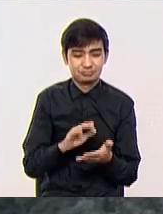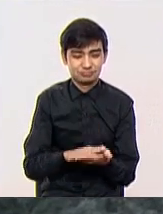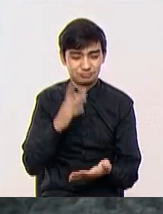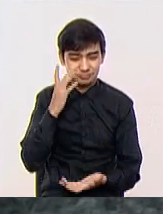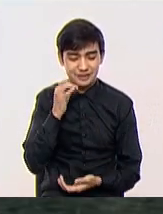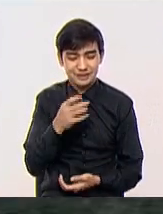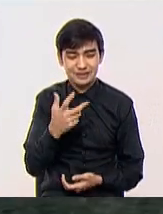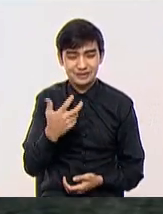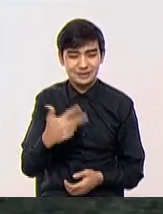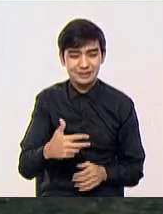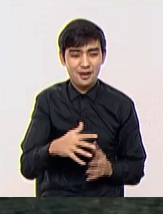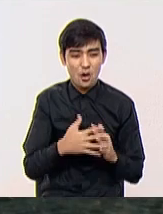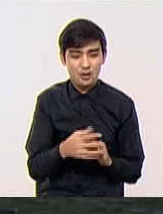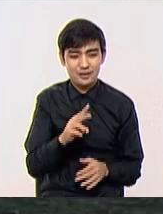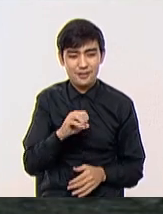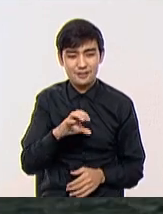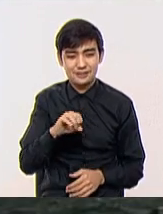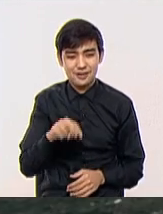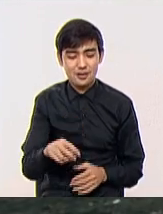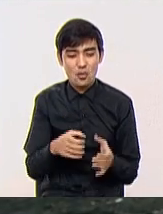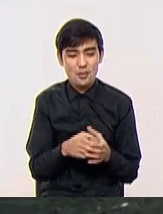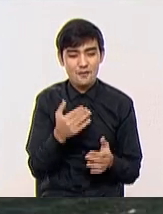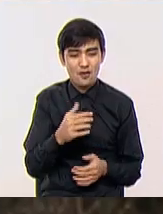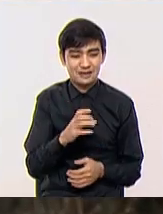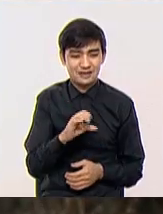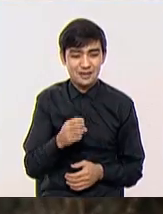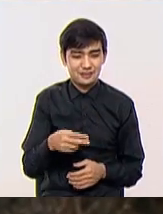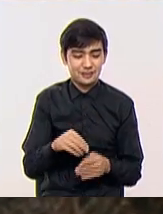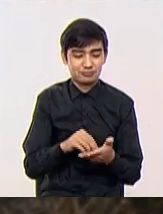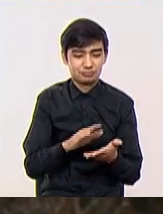Соның ішінде 330 ауылға Kcell компаниясының базалық станциясы